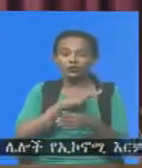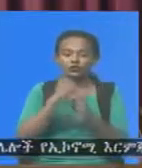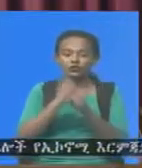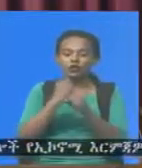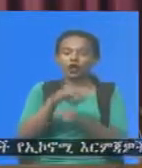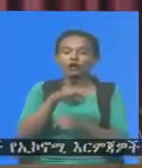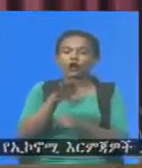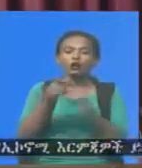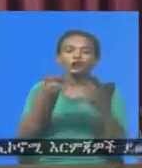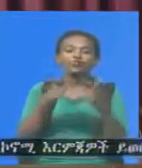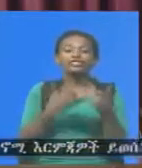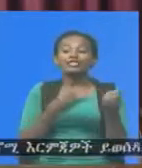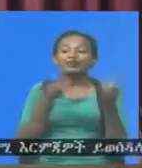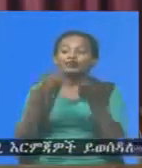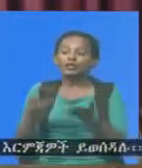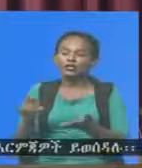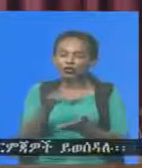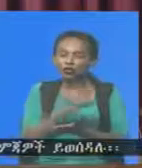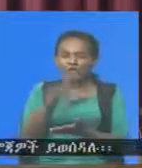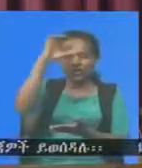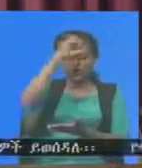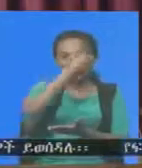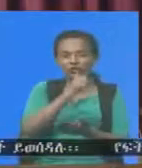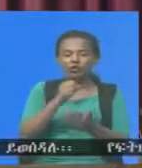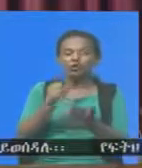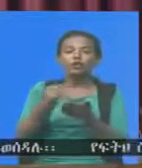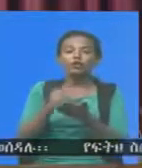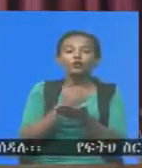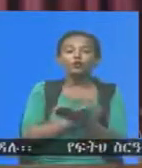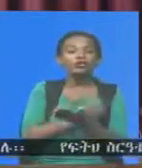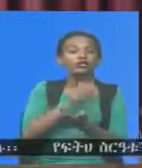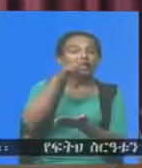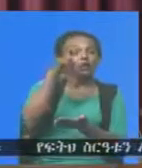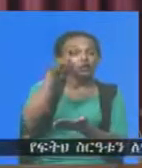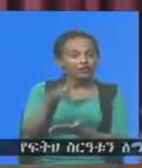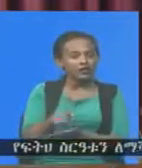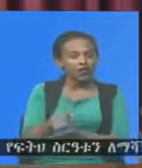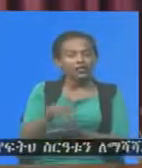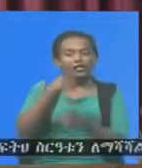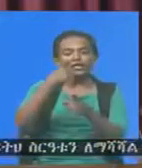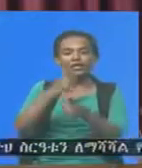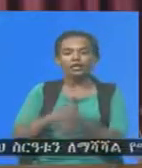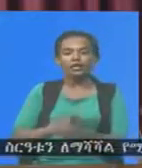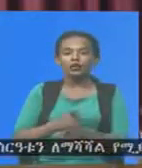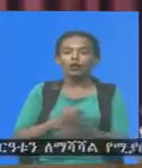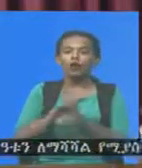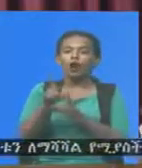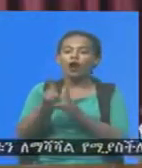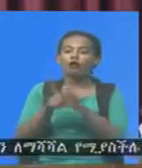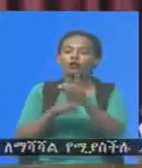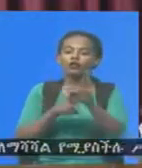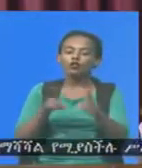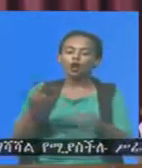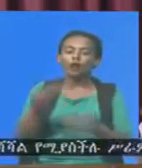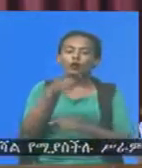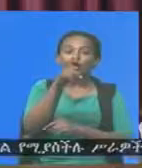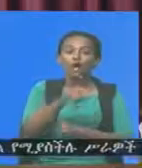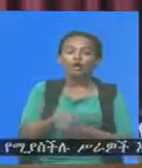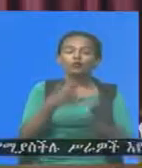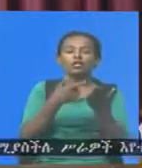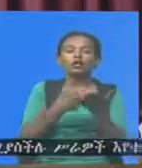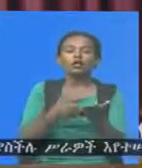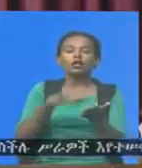መሆኑ ከግምት ሊወሰድ ያስፈልጋል። ትክክለኛው ማቅጣጫ መሆን ያለበት ይሄ